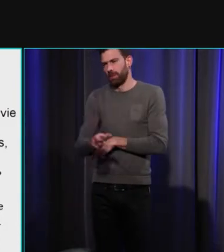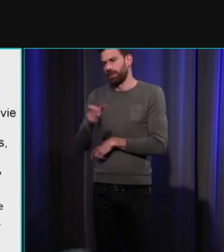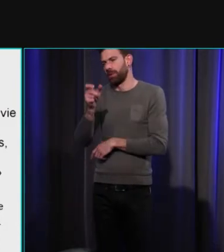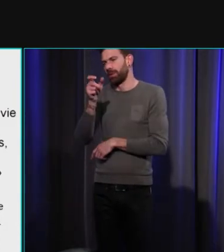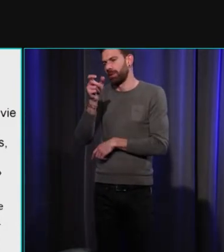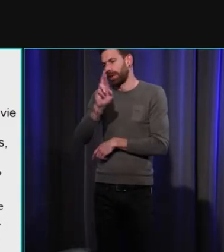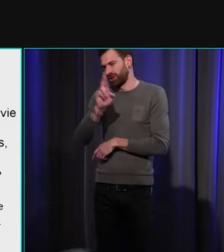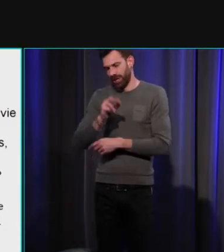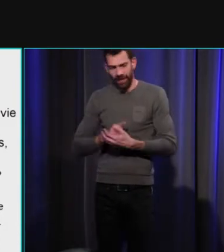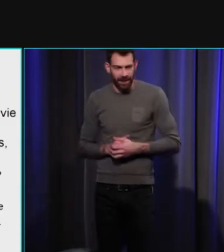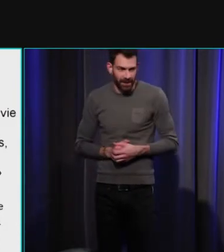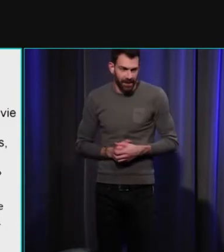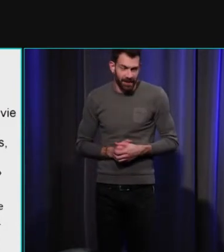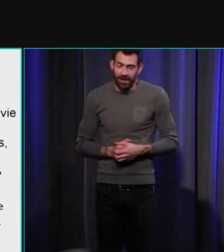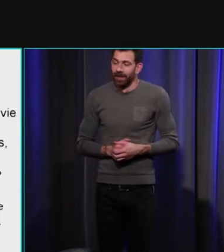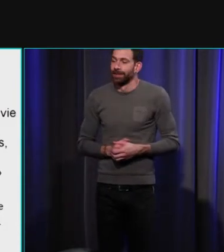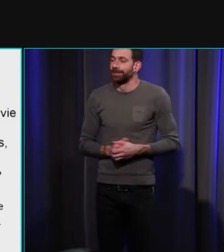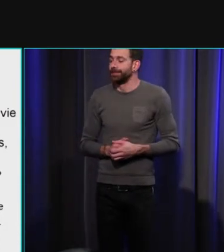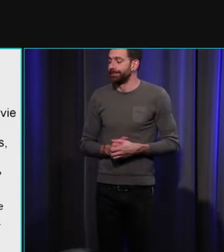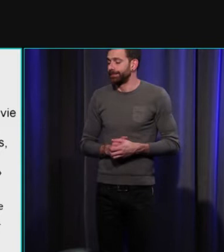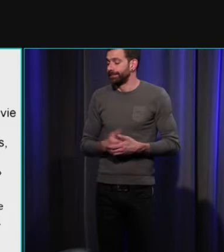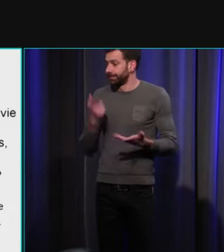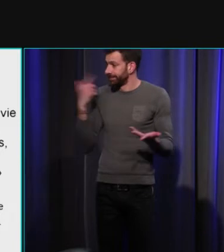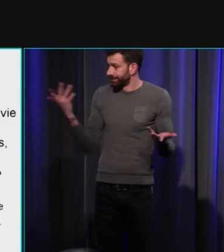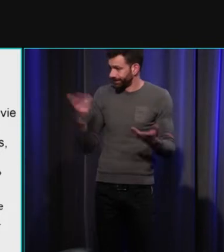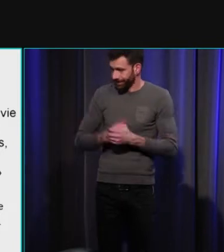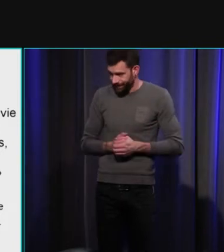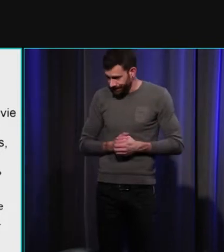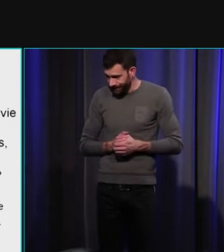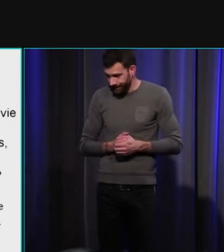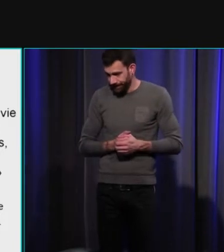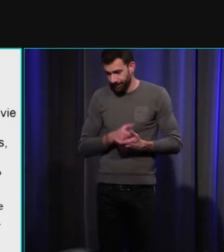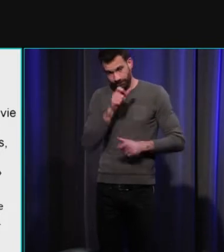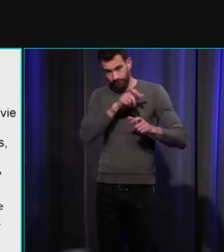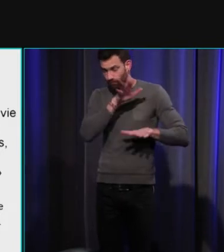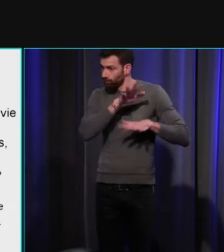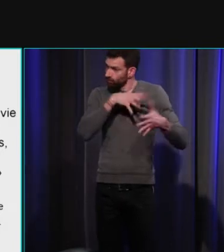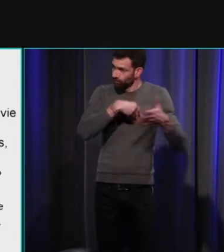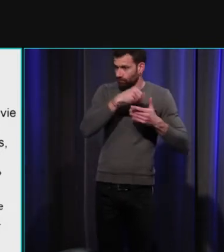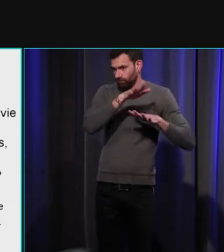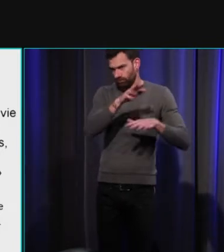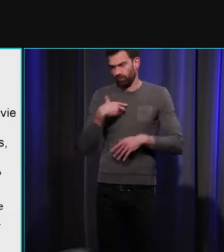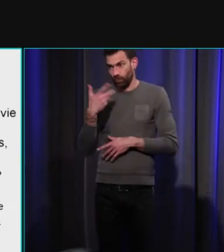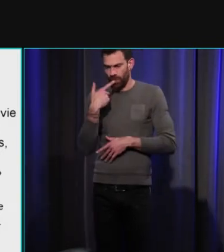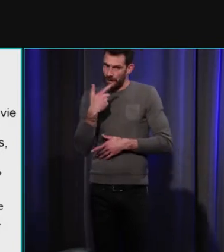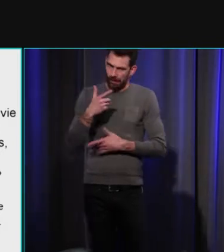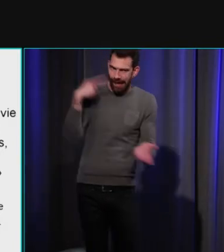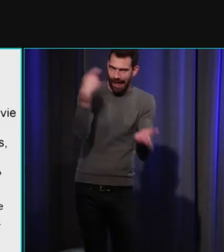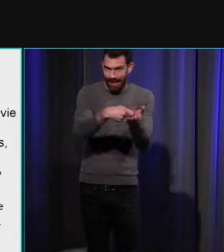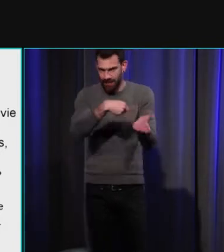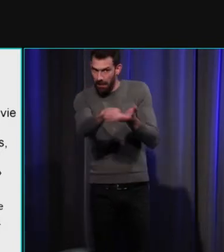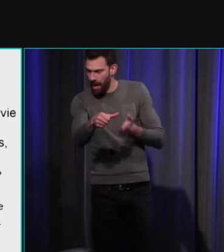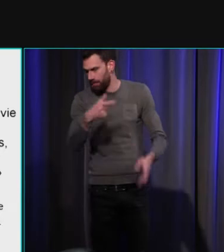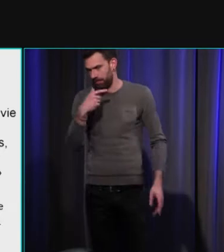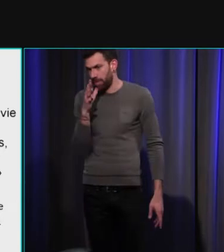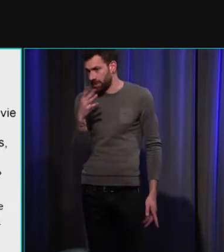voilà donc ce qui disait ça veut dire quoi ça veut dire que ces gens qui partent c'est des incorruptibles très souvent c'est compliqué il y en a qui partent pour d'autres